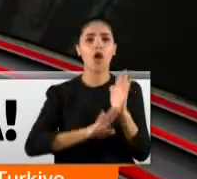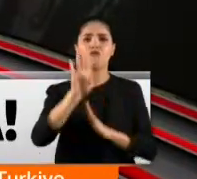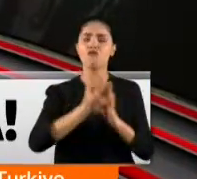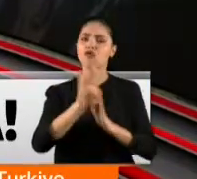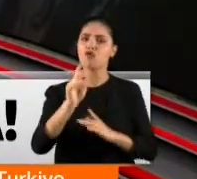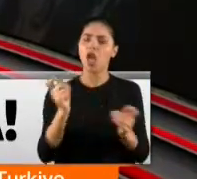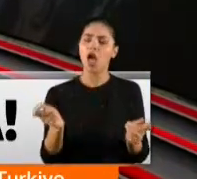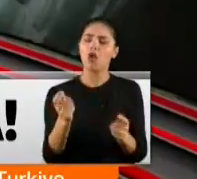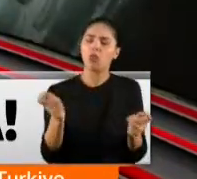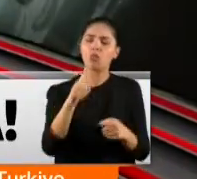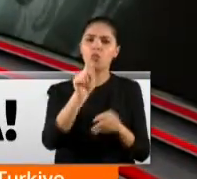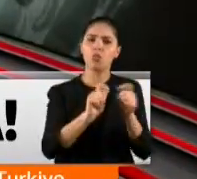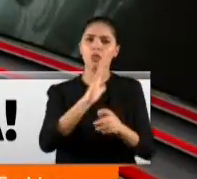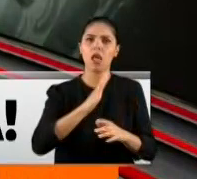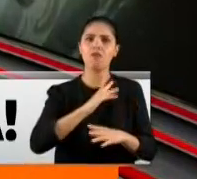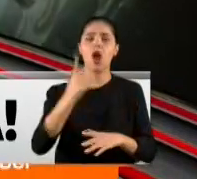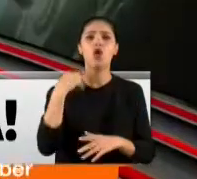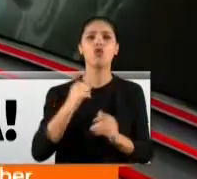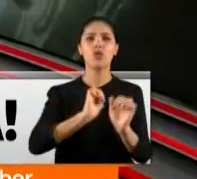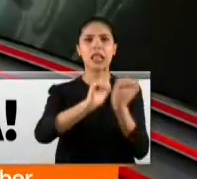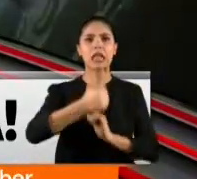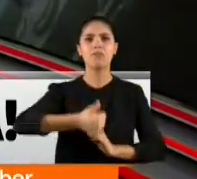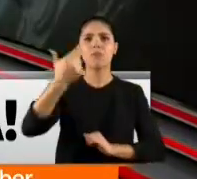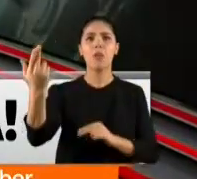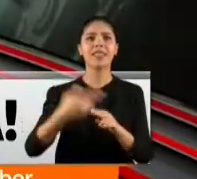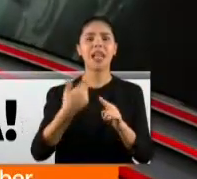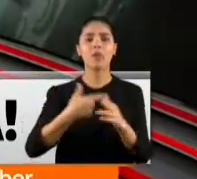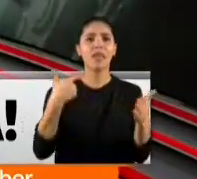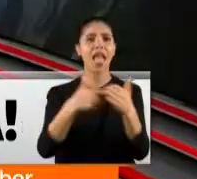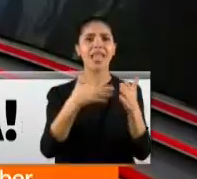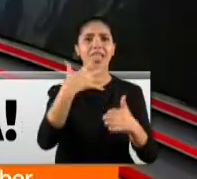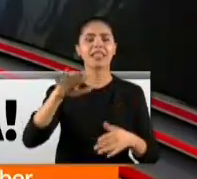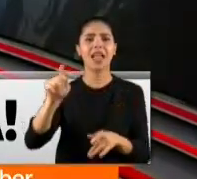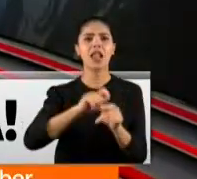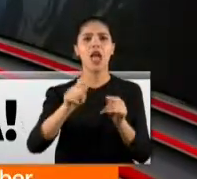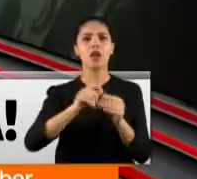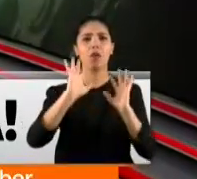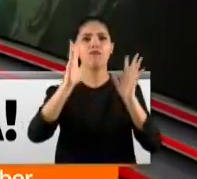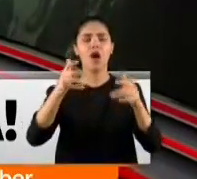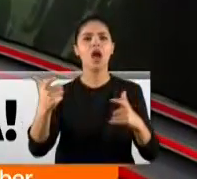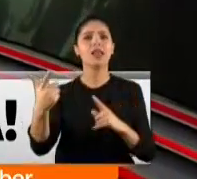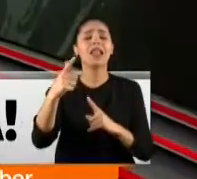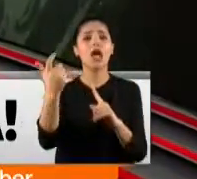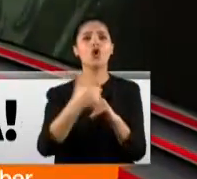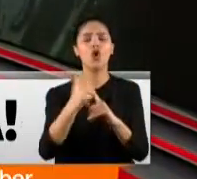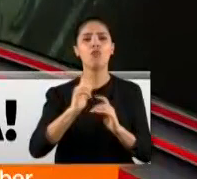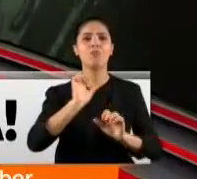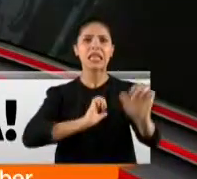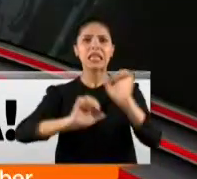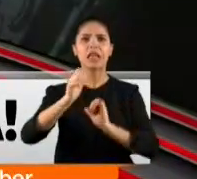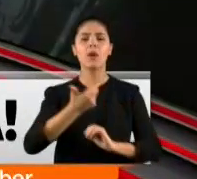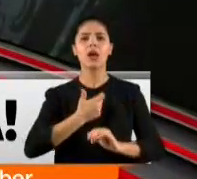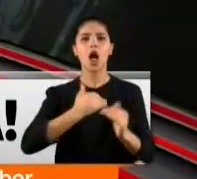füzeleri de kullanıyor kalbi Rusya Savunma Bakanı takınan aletlerini denizdeki Ekonomik faaliyetlerin korunması ve savunulması yla